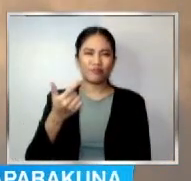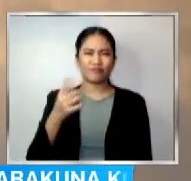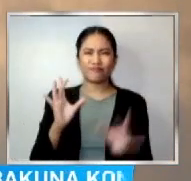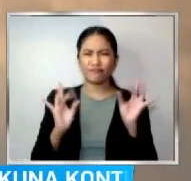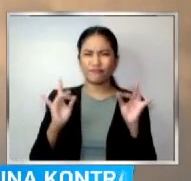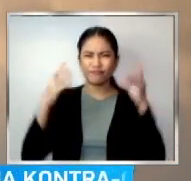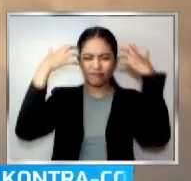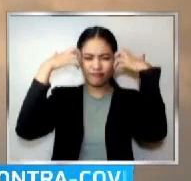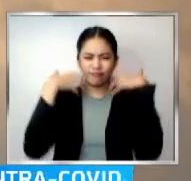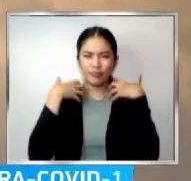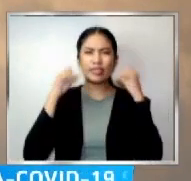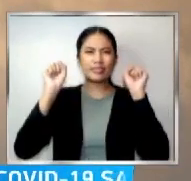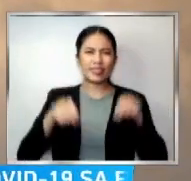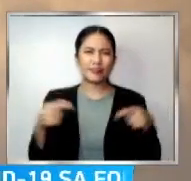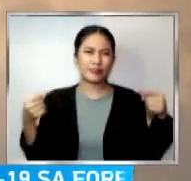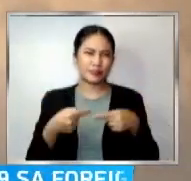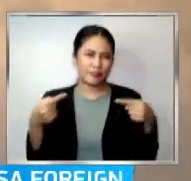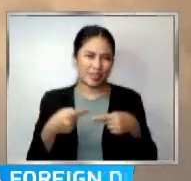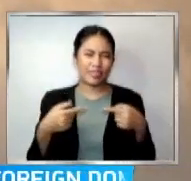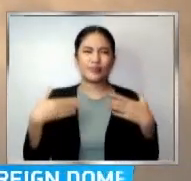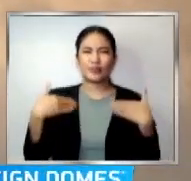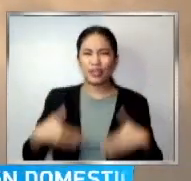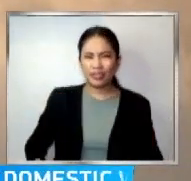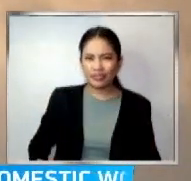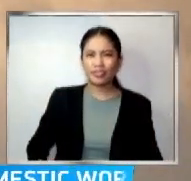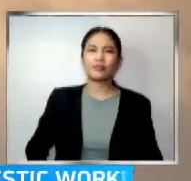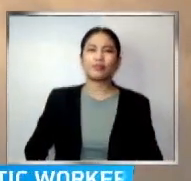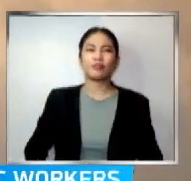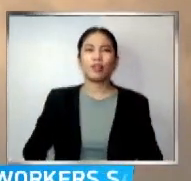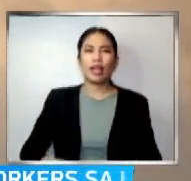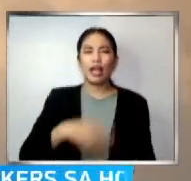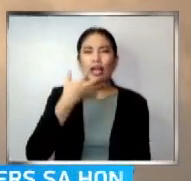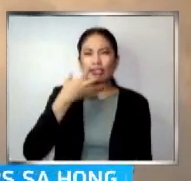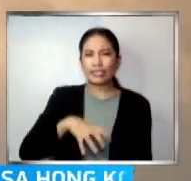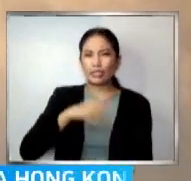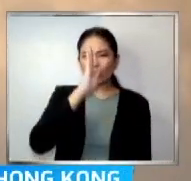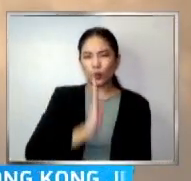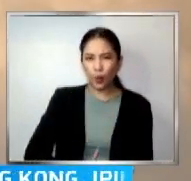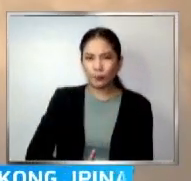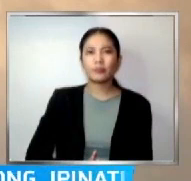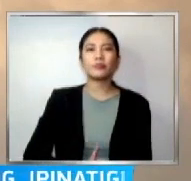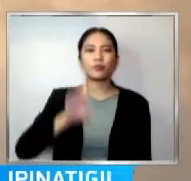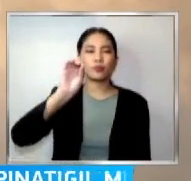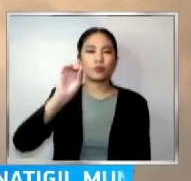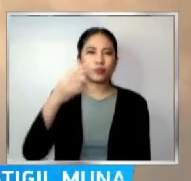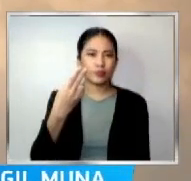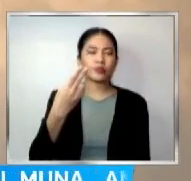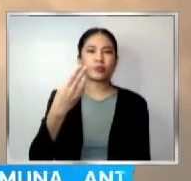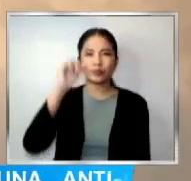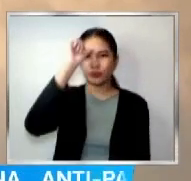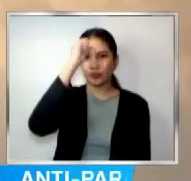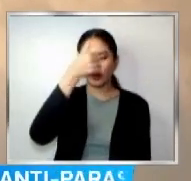heat exhaustion o kaya naman ay heat stroke. Kaya paalala po ng DOH, ugaliing i-check ang panahon